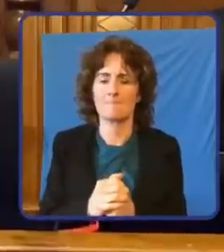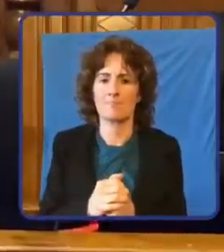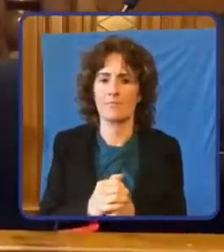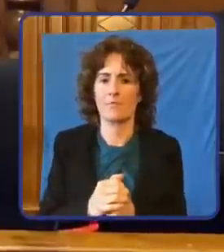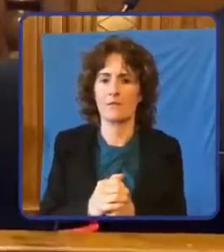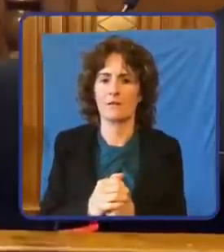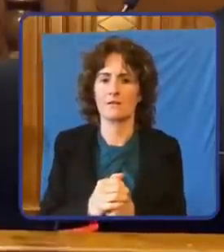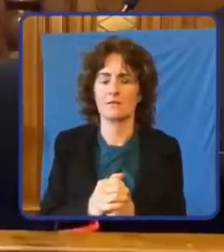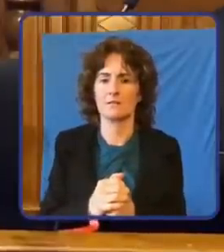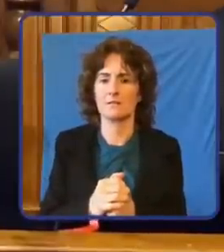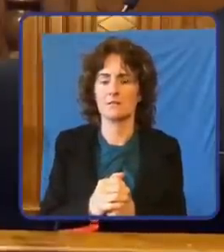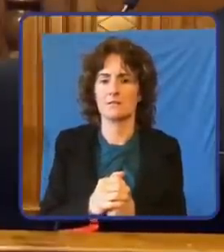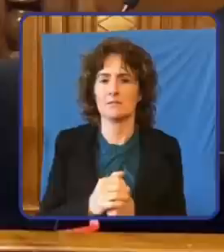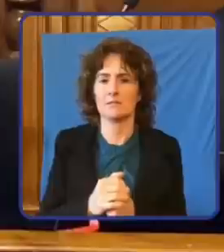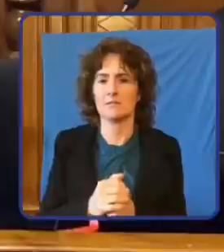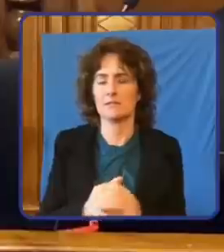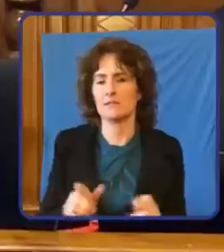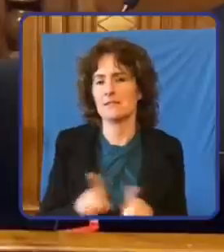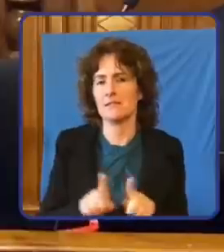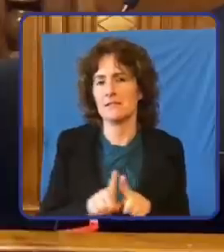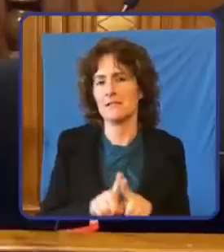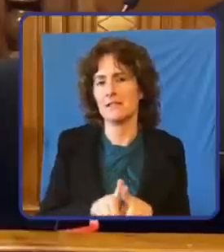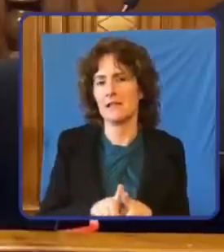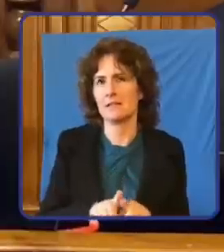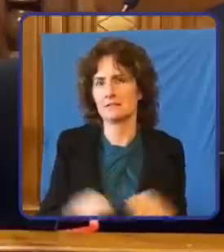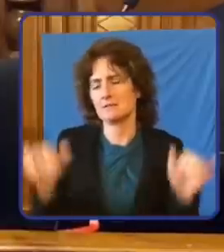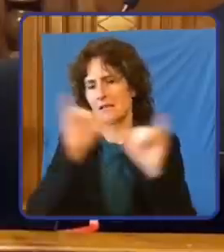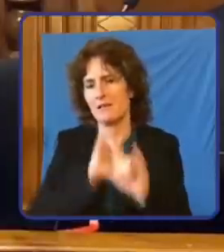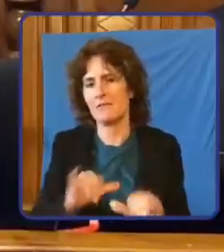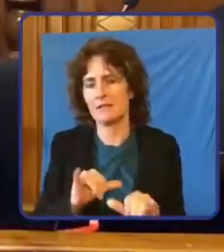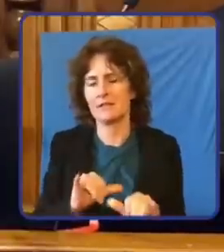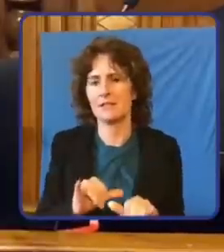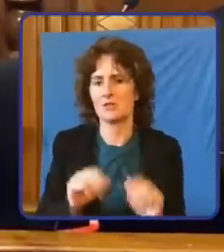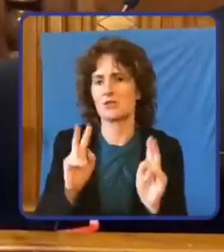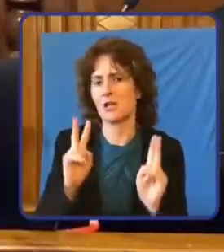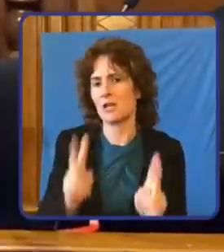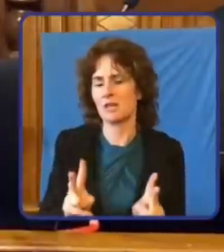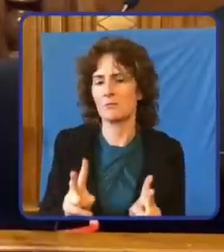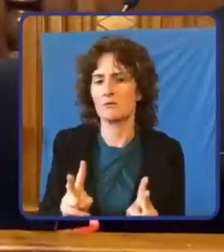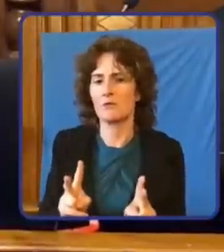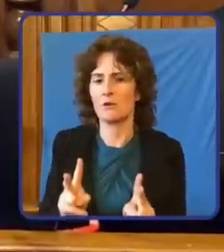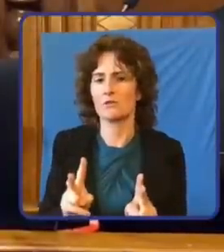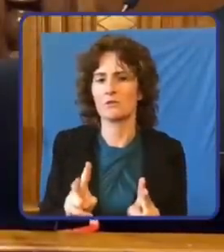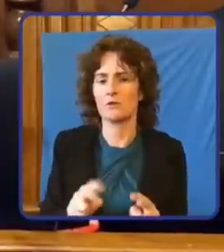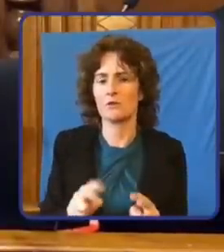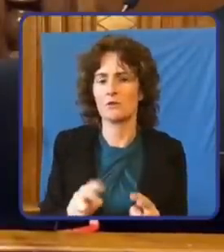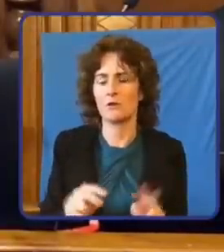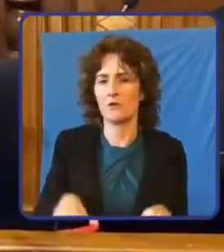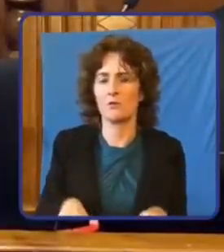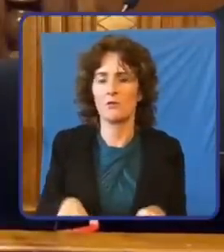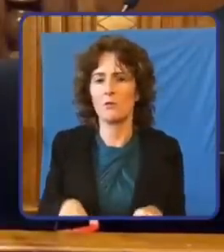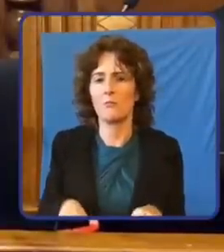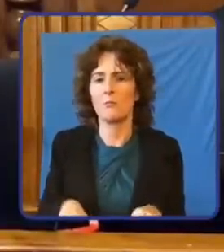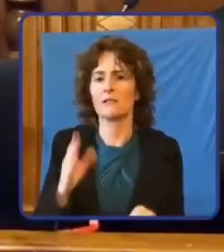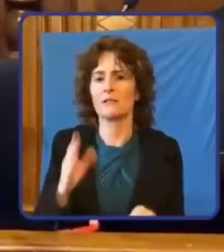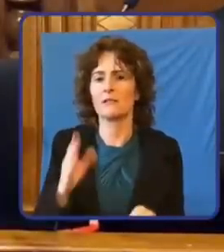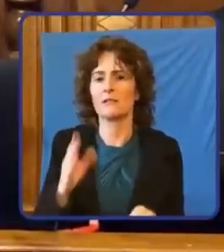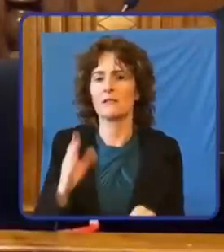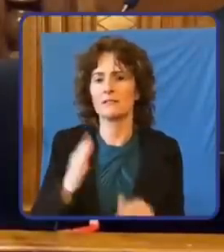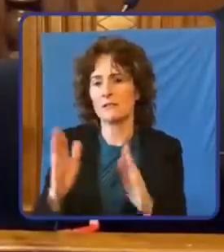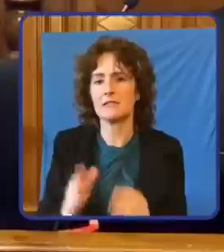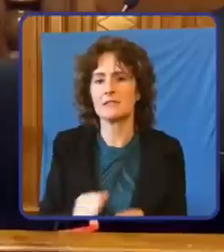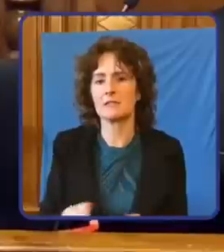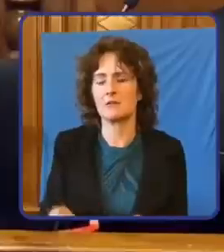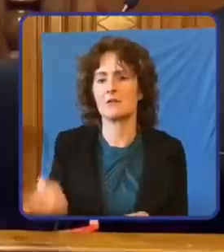nem volt nemzetközi körözés alatt. Tehát ilyen tévedéseim előfordulnak valóban. De még egyszer, abban megbízhat, amit én